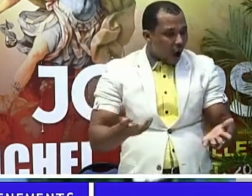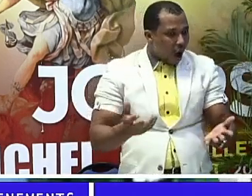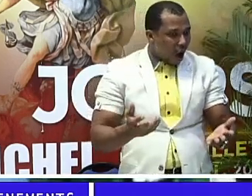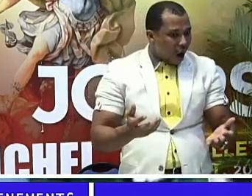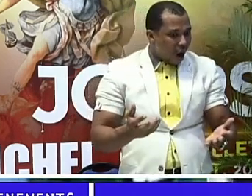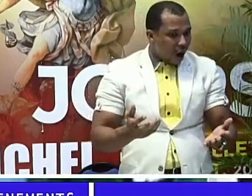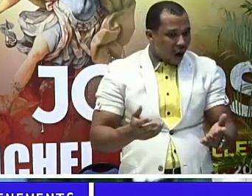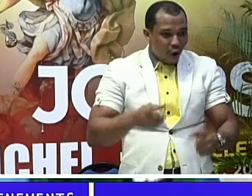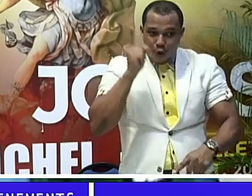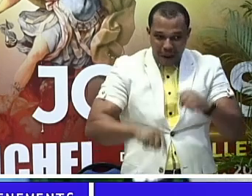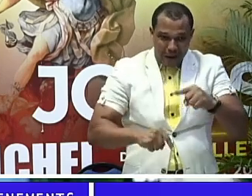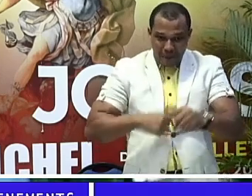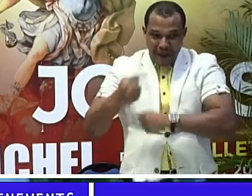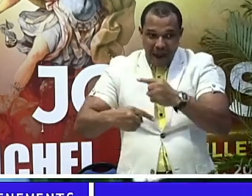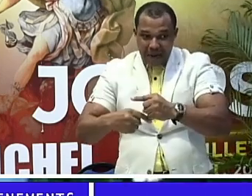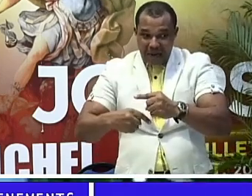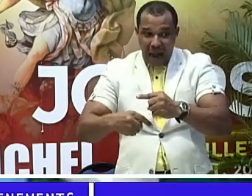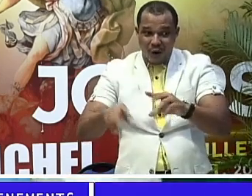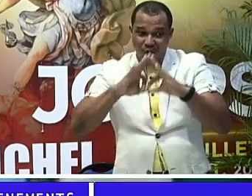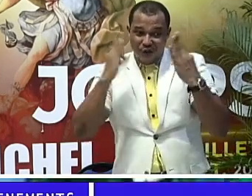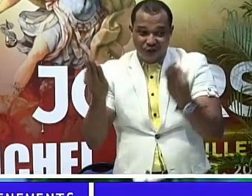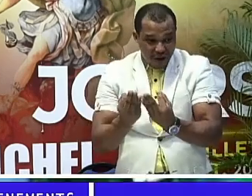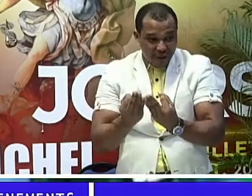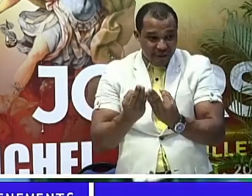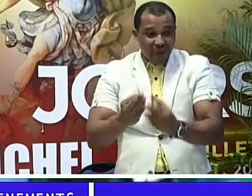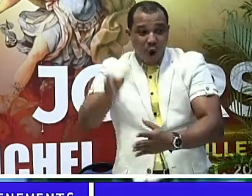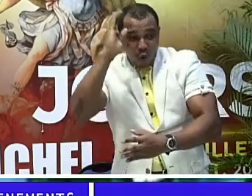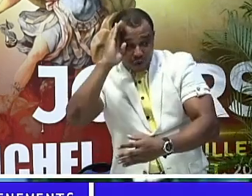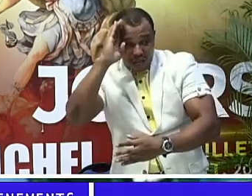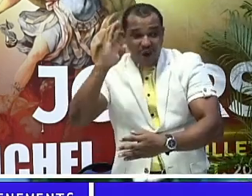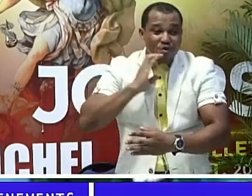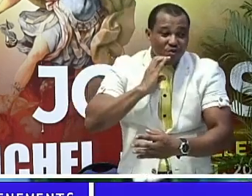cousin, cousine ou, pour venir nous faire 4-5 mois. Il va bon.